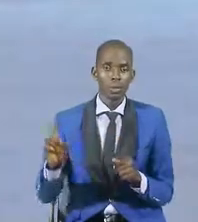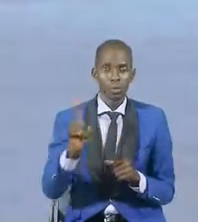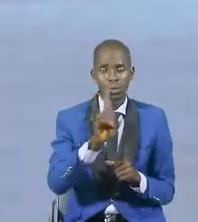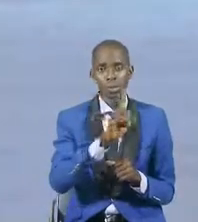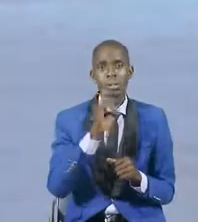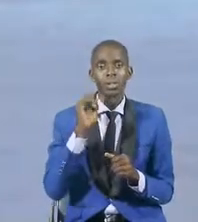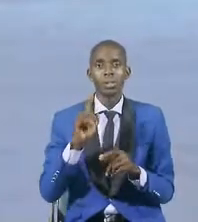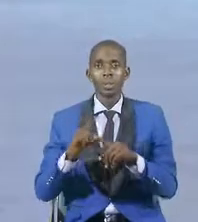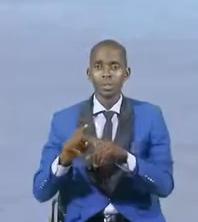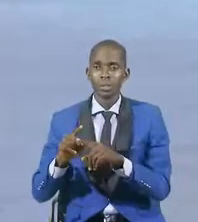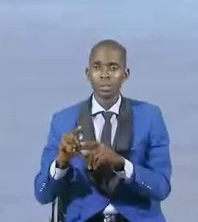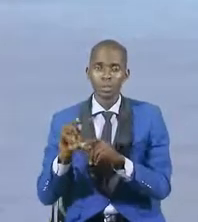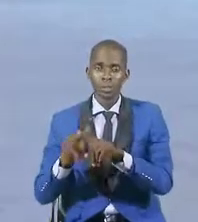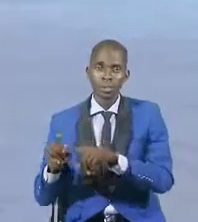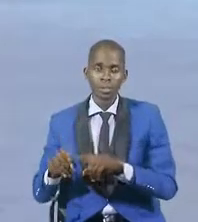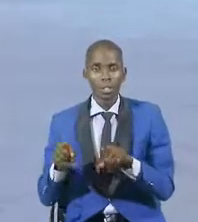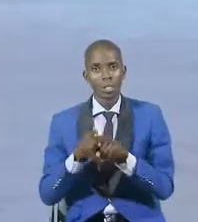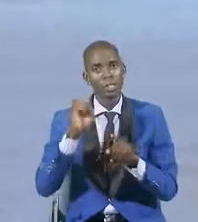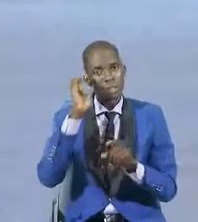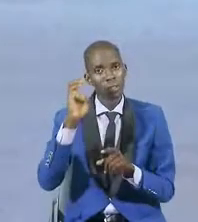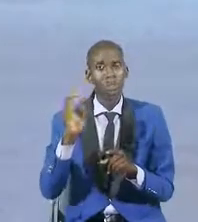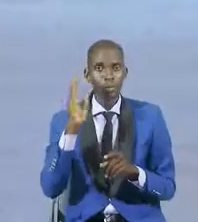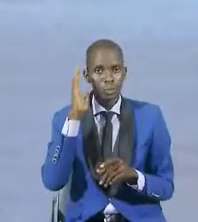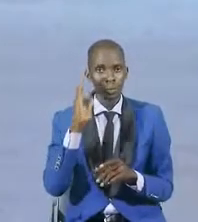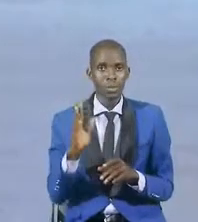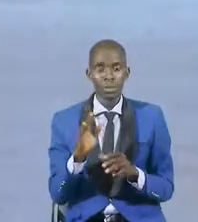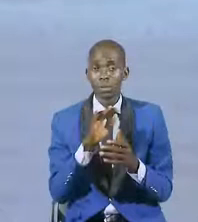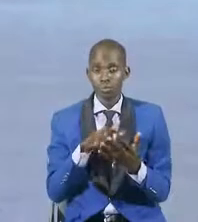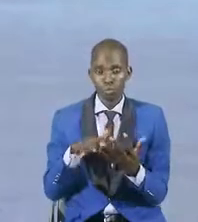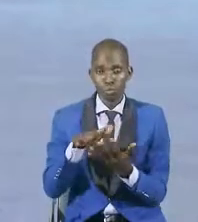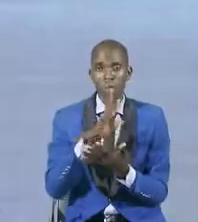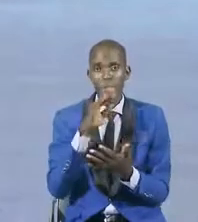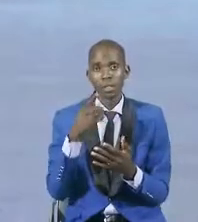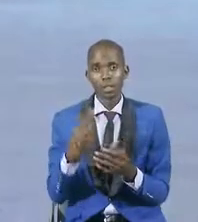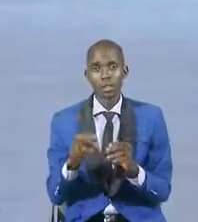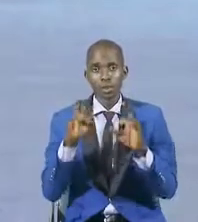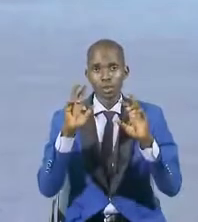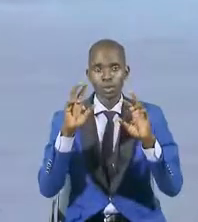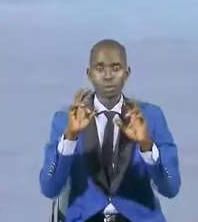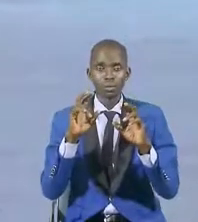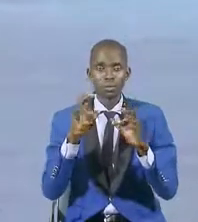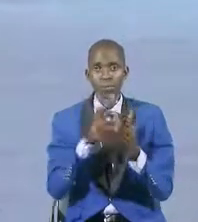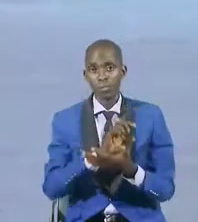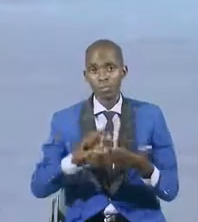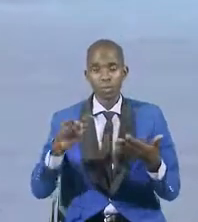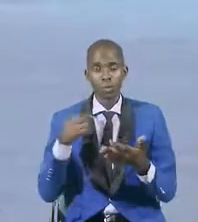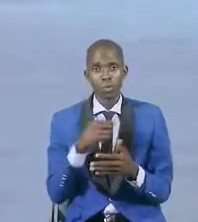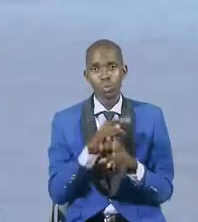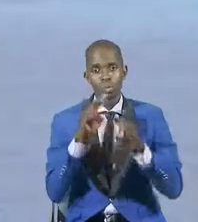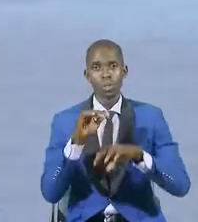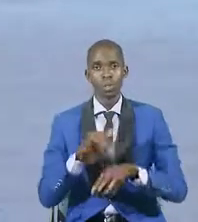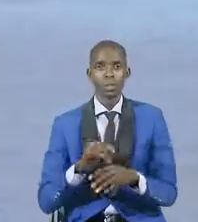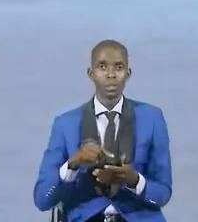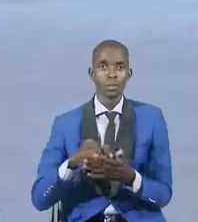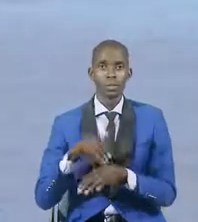veut. Ce sont les versets que nous allons examiner ce soir. Le Seigneur a appelé le croyant